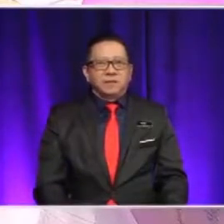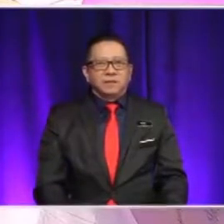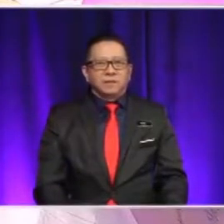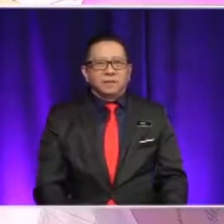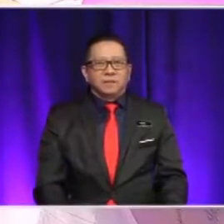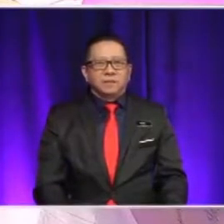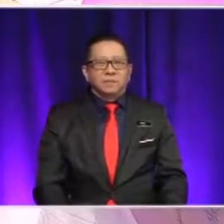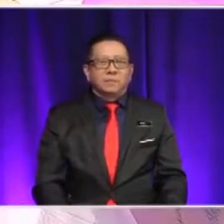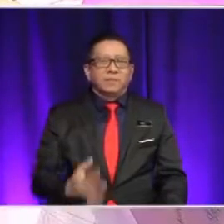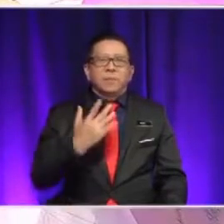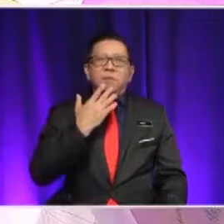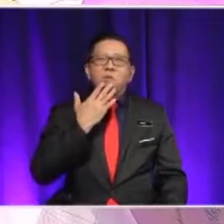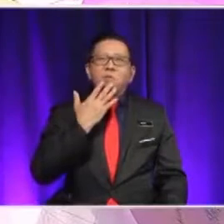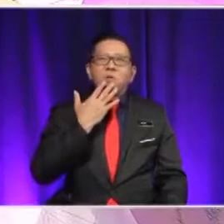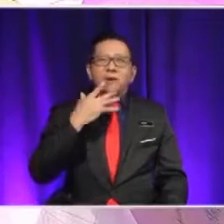kering